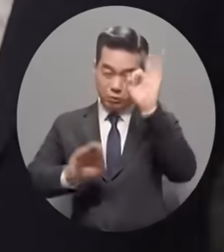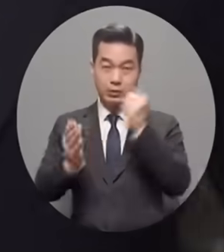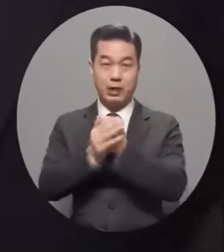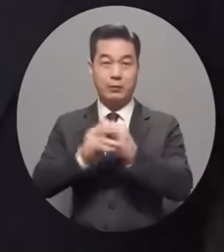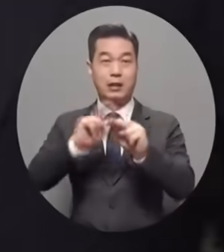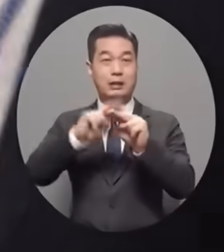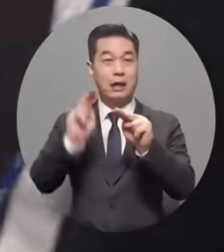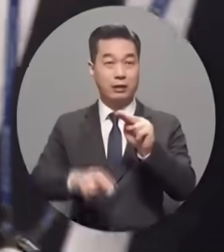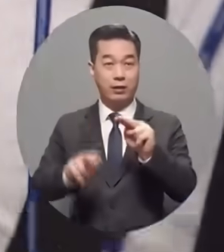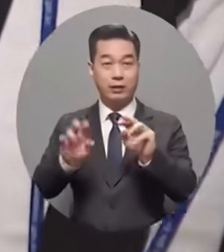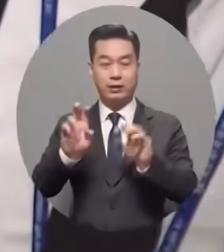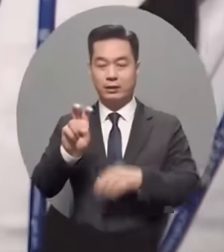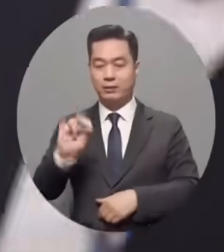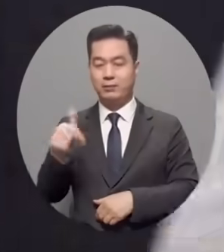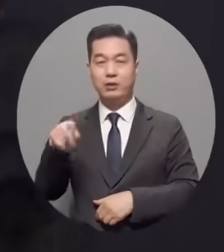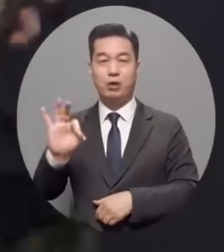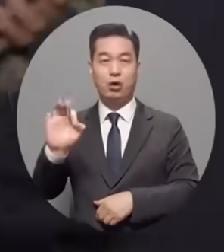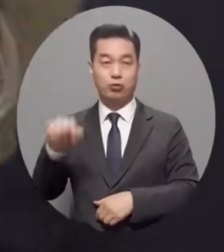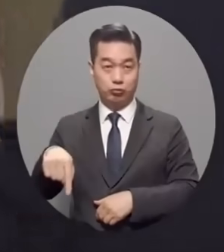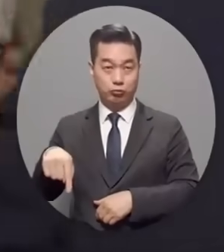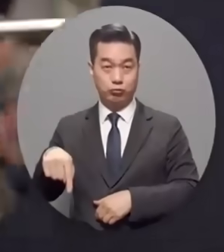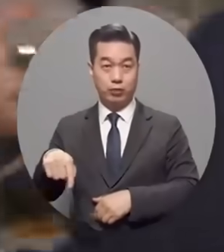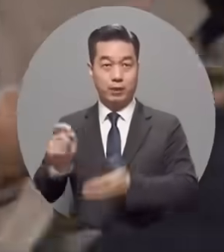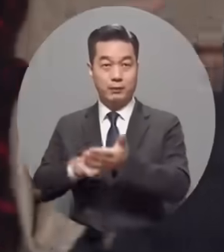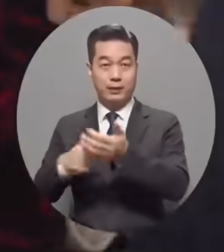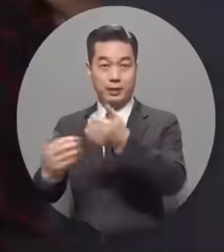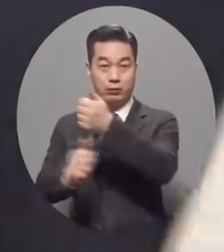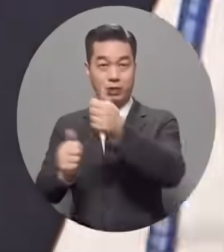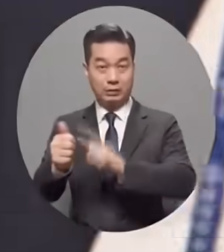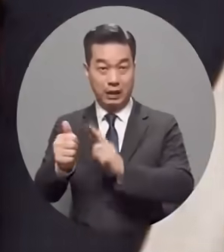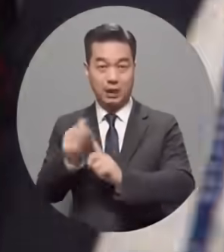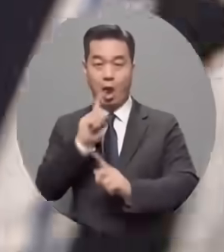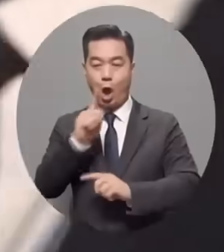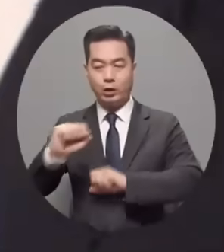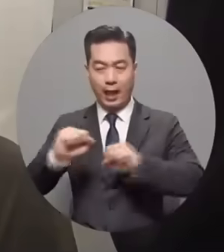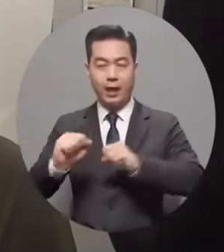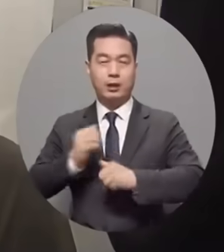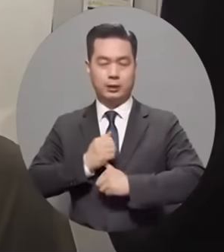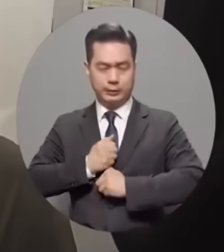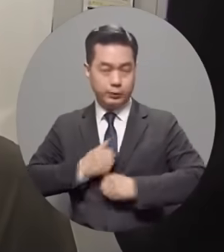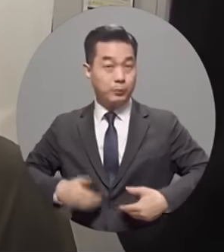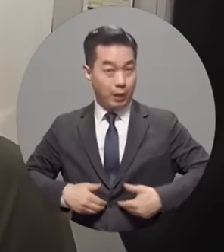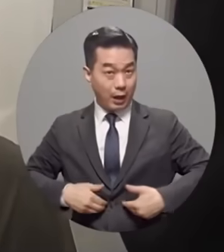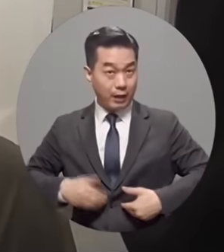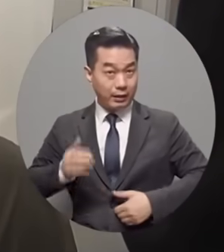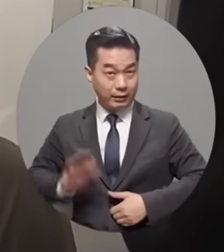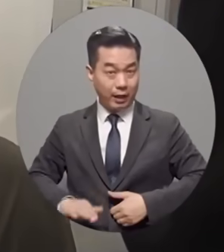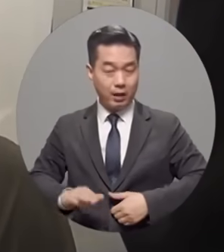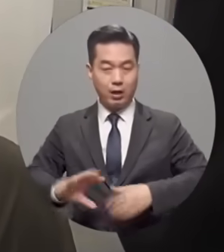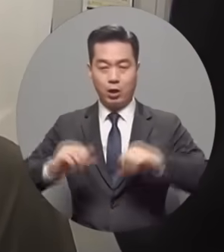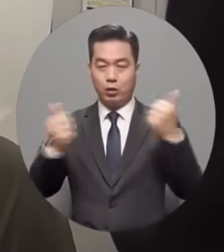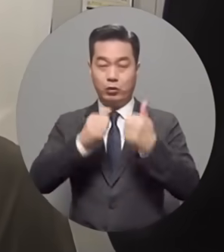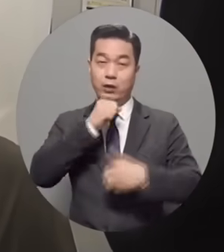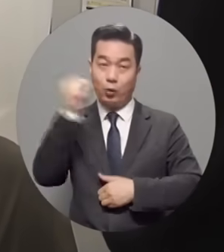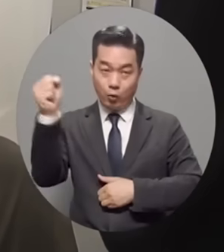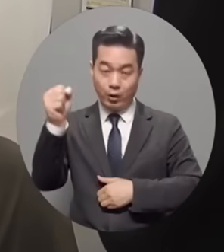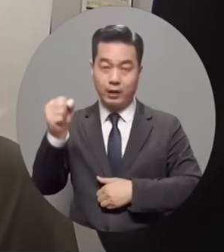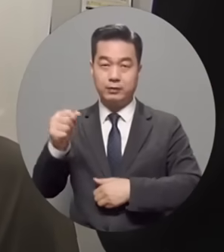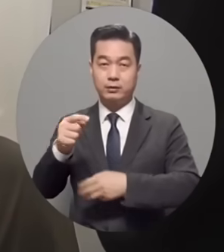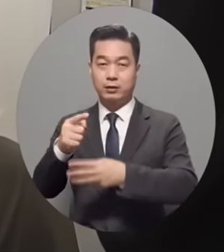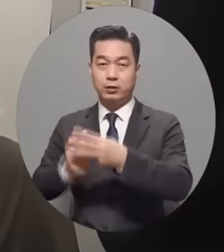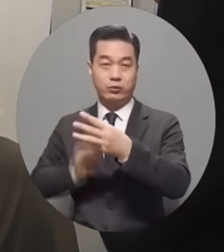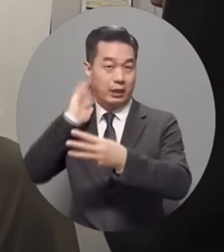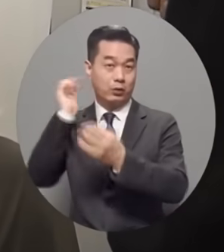민경호 전 비대위원에 대해선 언행에 신중해야 한다고 몸을 낮췄지만 국회를 통과한 김건희 여사 주가 조작